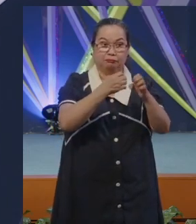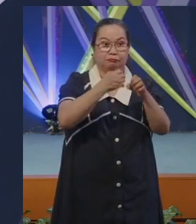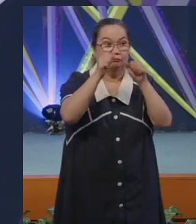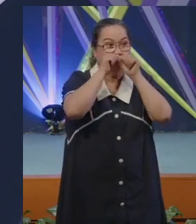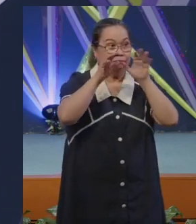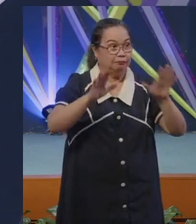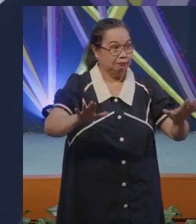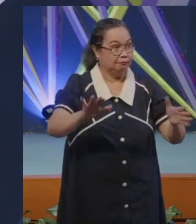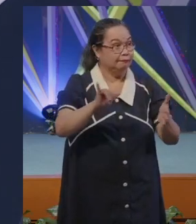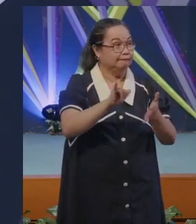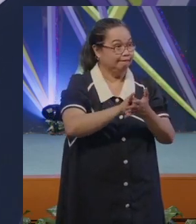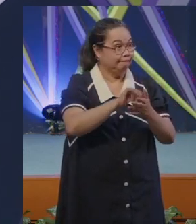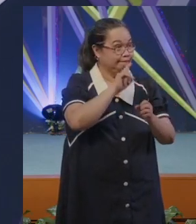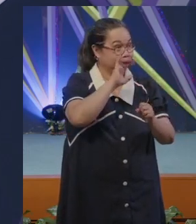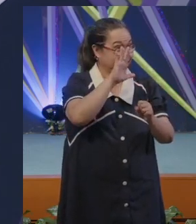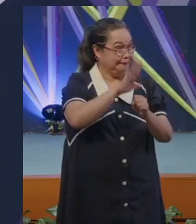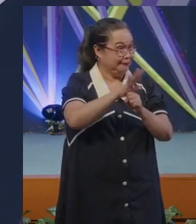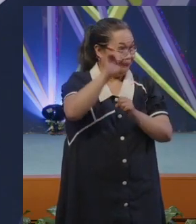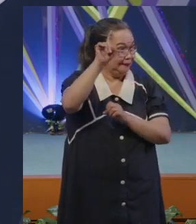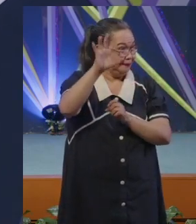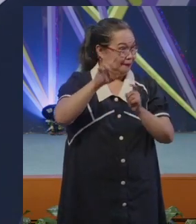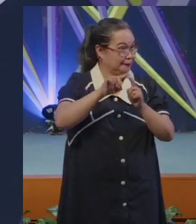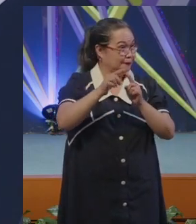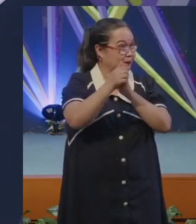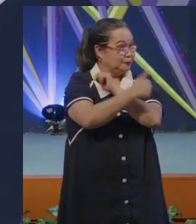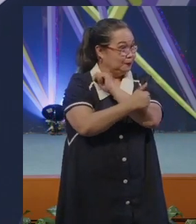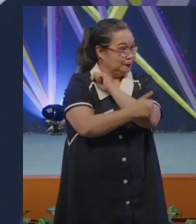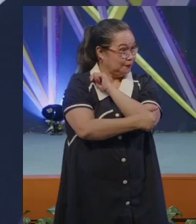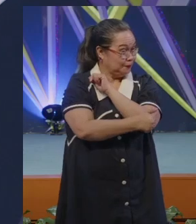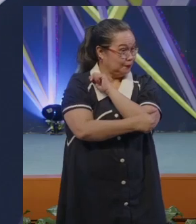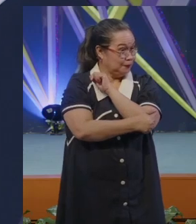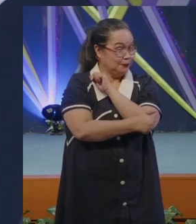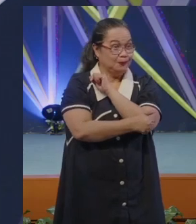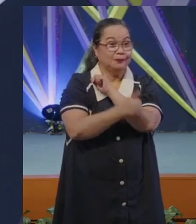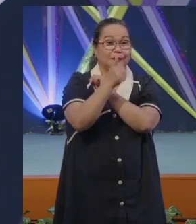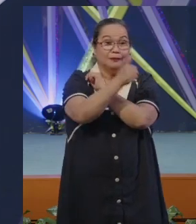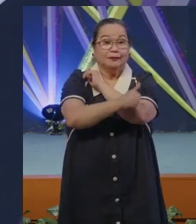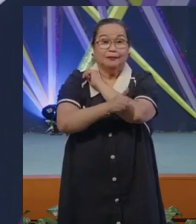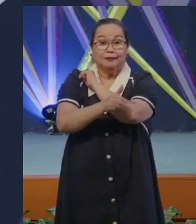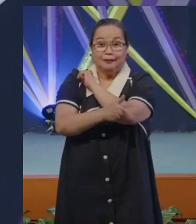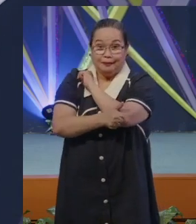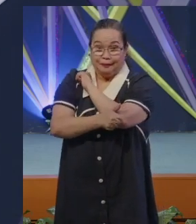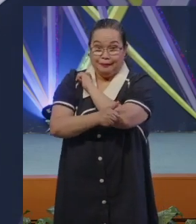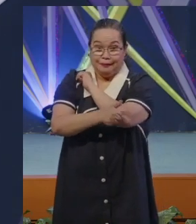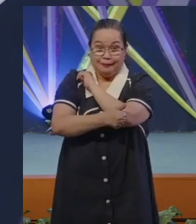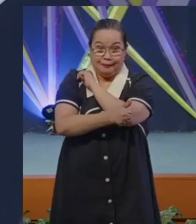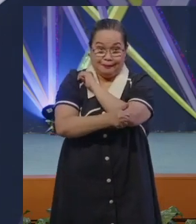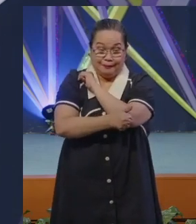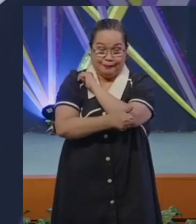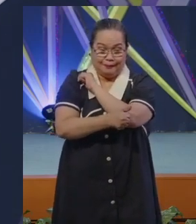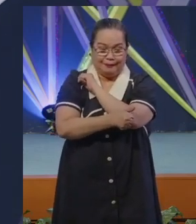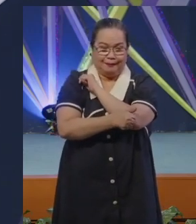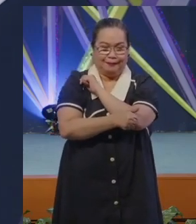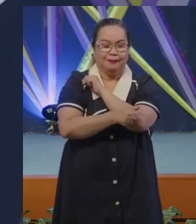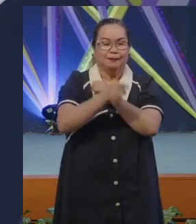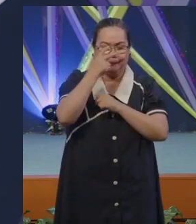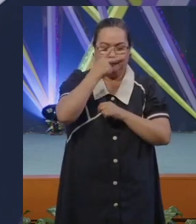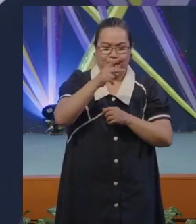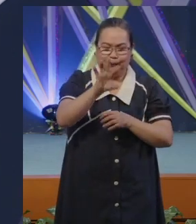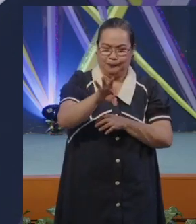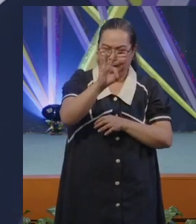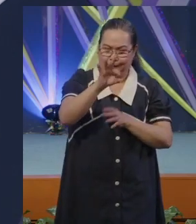Ito po ang pangako ng Mesiyas. Yung pangako po ng Mesiyas na yun na makikita natin muli sa Isaiah